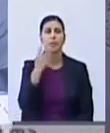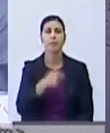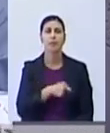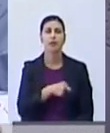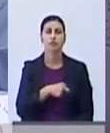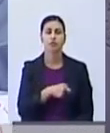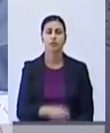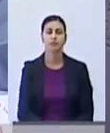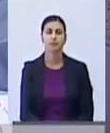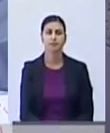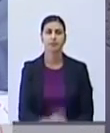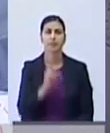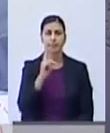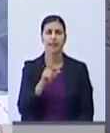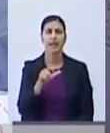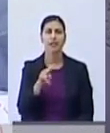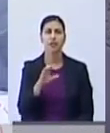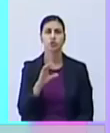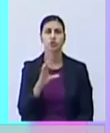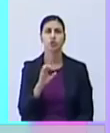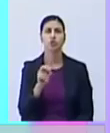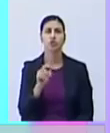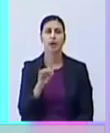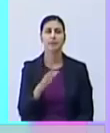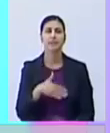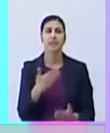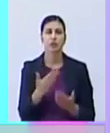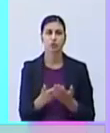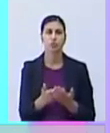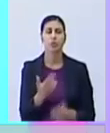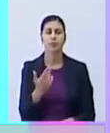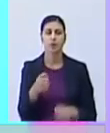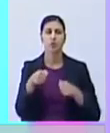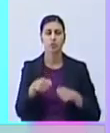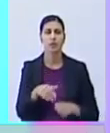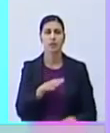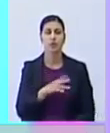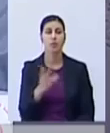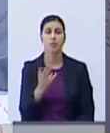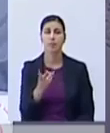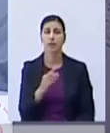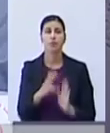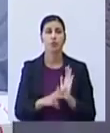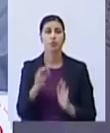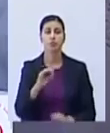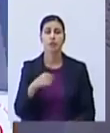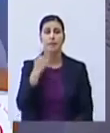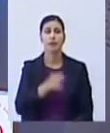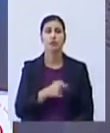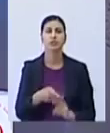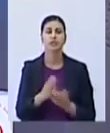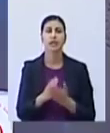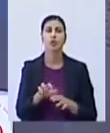მაჟორიტარების კასტა შედგება მილიონერების აქტიურობა. არა, ხო, ელისო ჩაფიძე ეს ერთი კი გასაგებია, მაგრამ 80% მაჟორიტარების, ეს